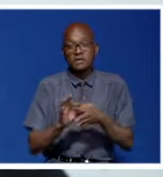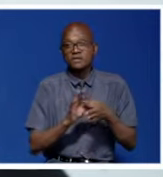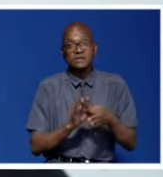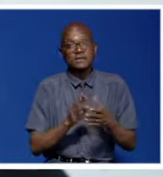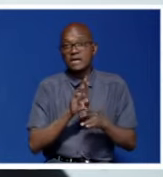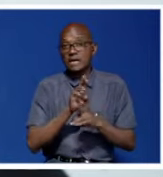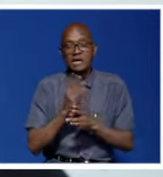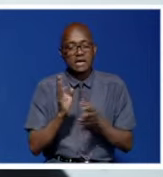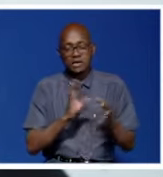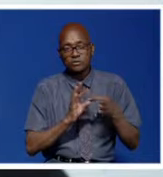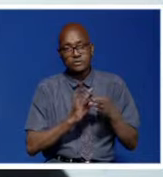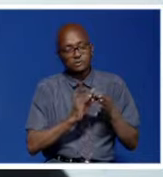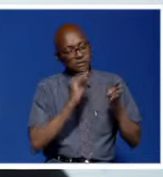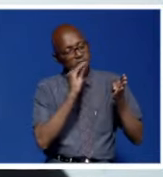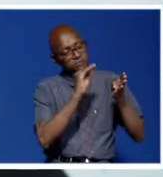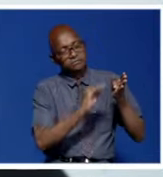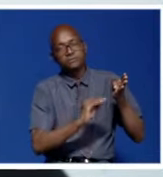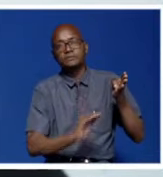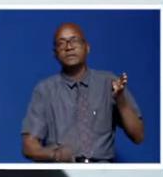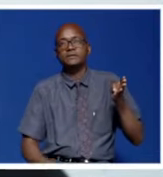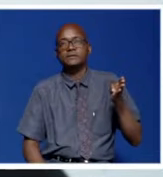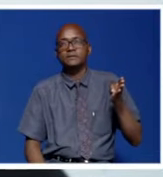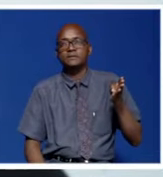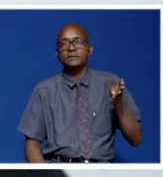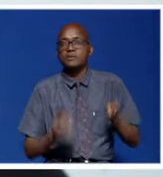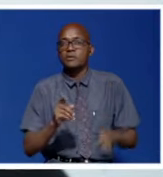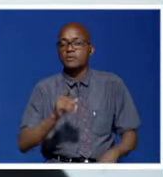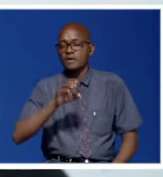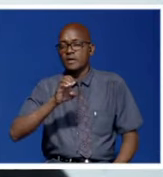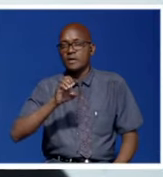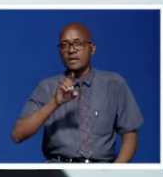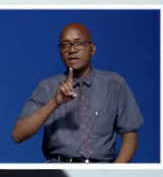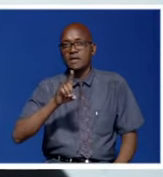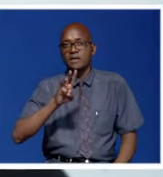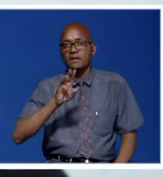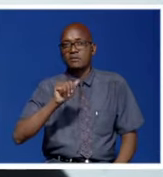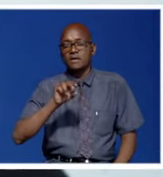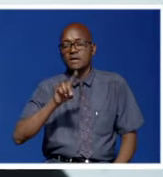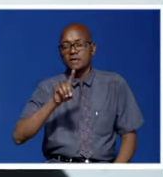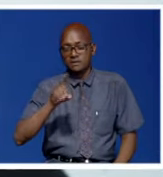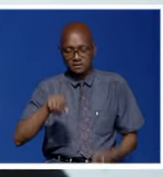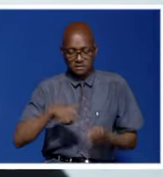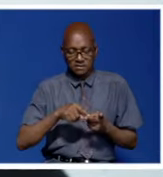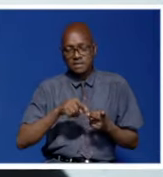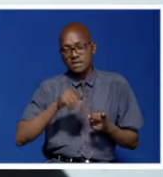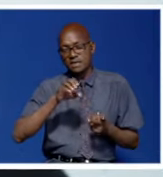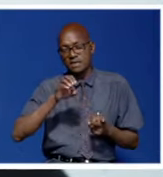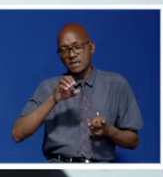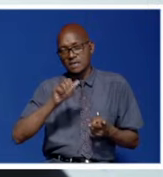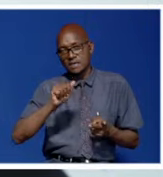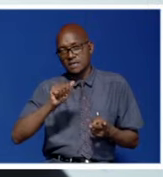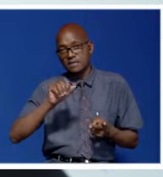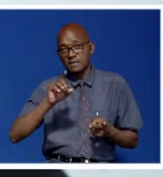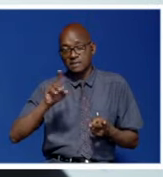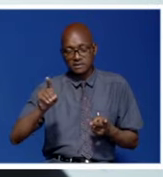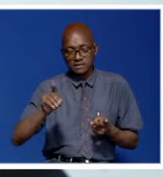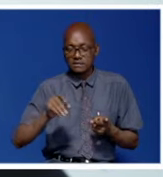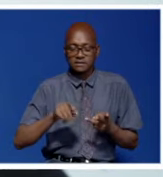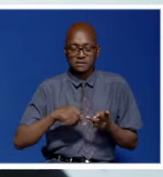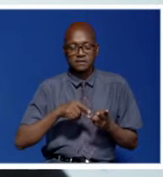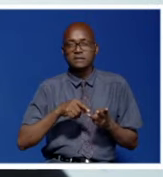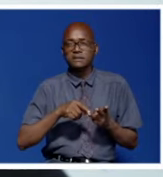mfano nikiwataja hapa, kuna hawa wanaitwa EdRank, UniRank, AD Scientific Index. Hawajali kama unashiriki au